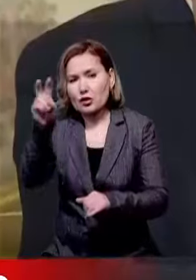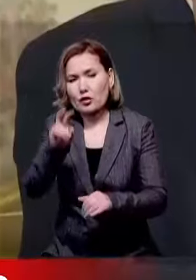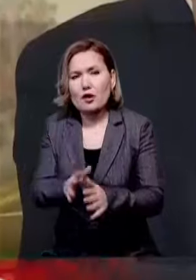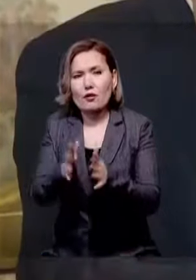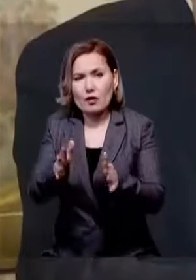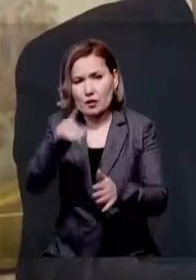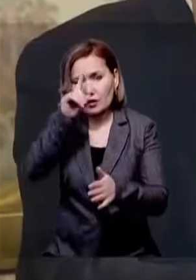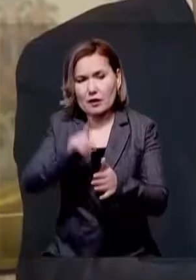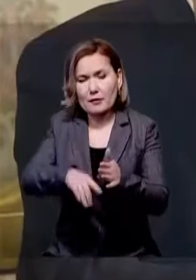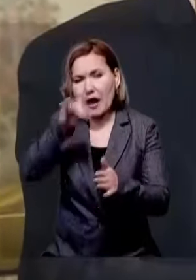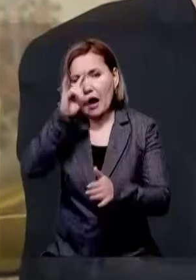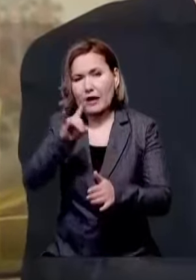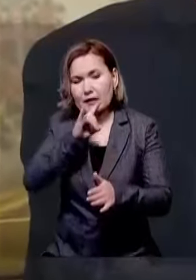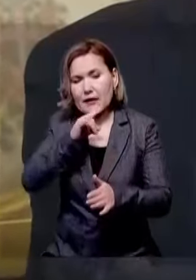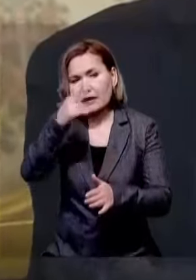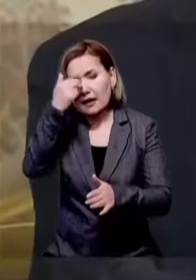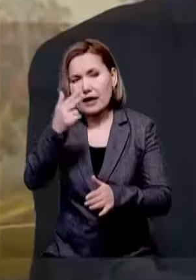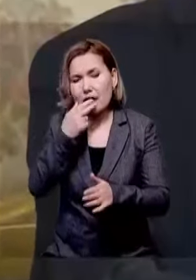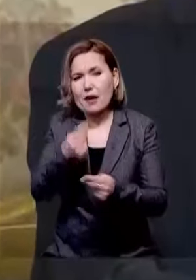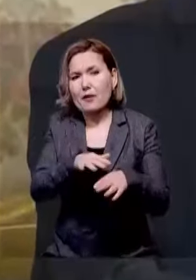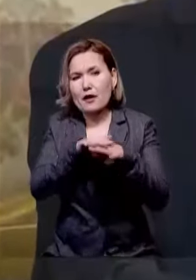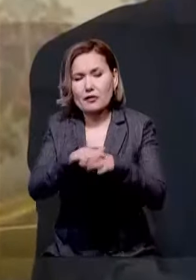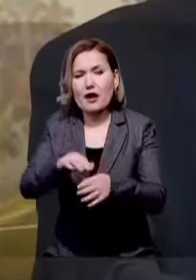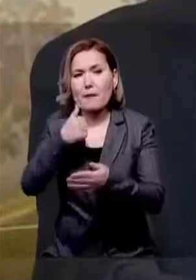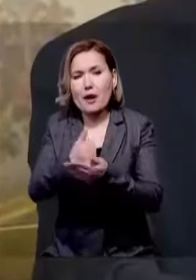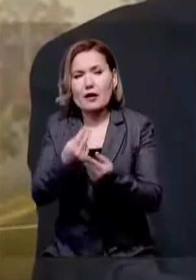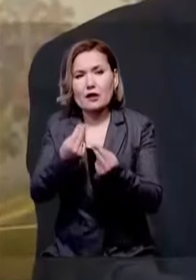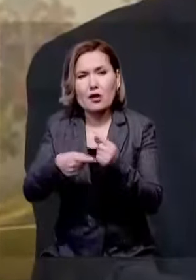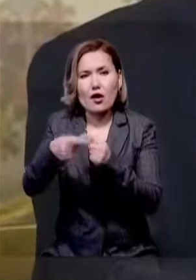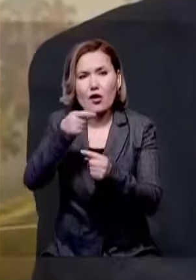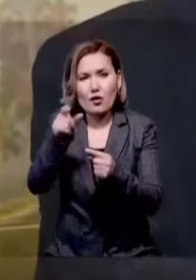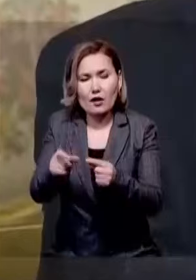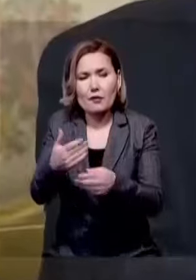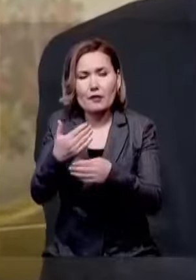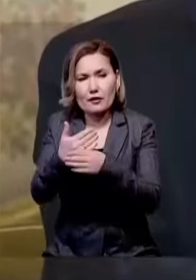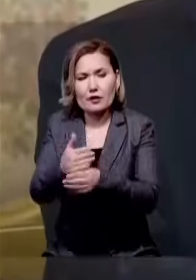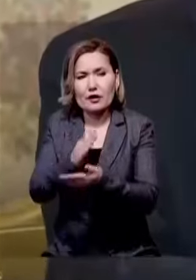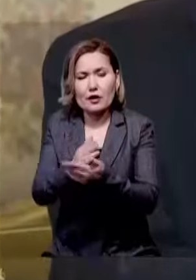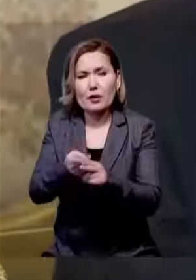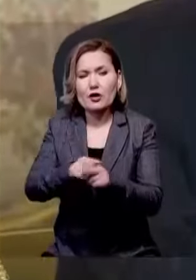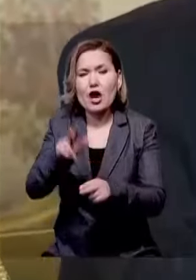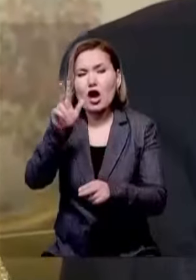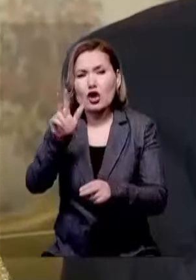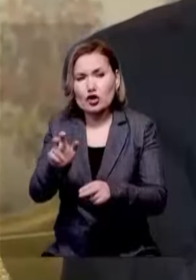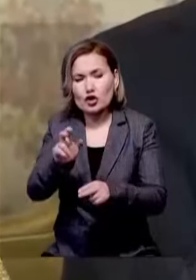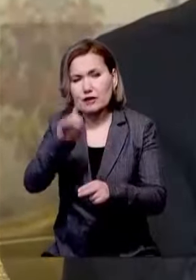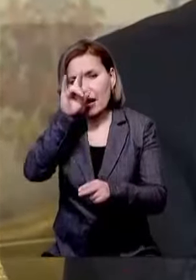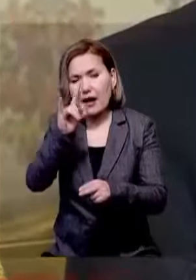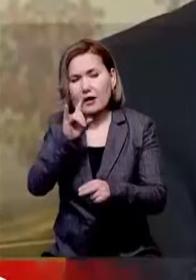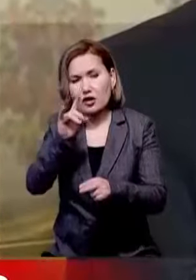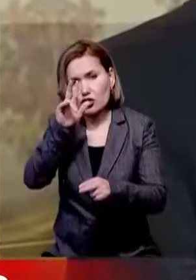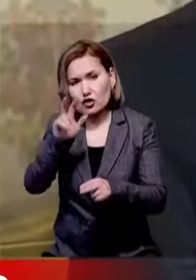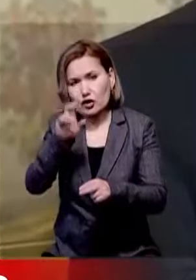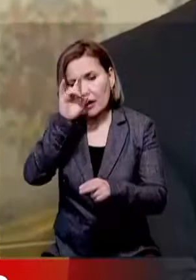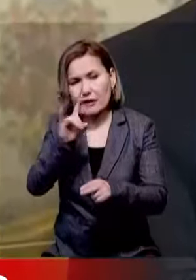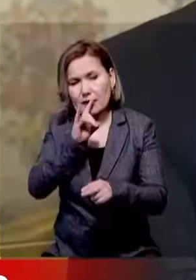сенеміз. Италия Қазақстан экономикасына қаржы салған басты инвесторлардың бірі. Біздің нарықта 300-ге жуық италиялық компания жұмыс істейді. Соның